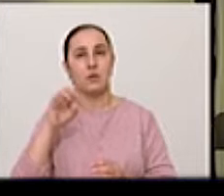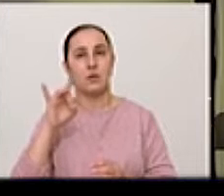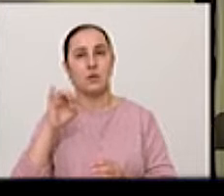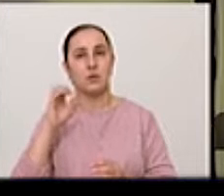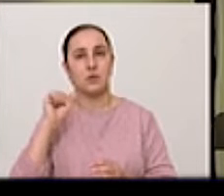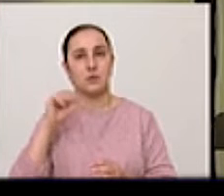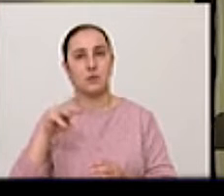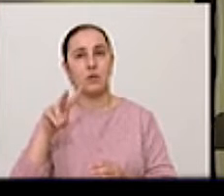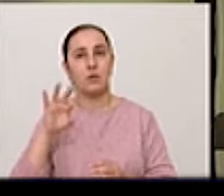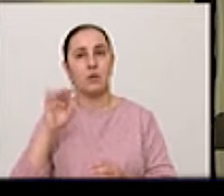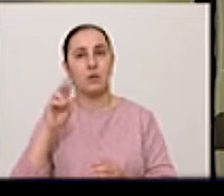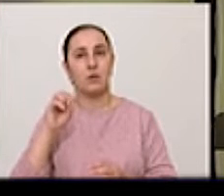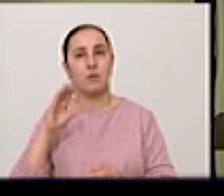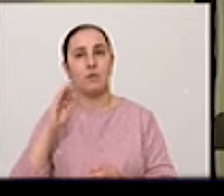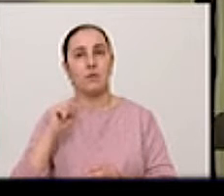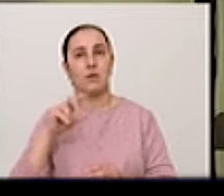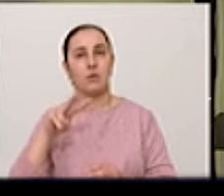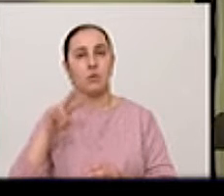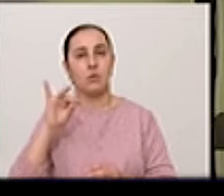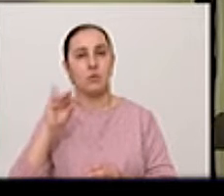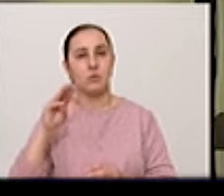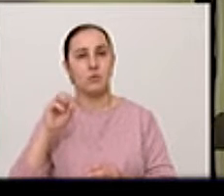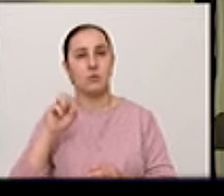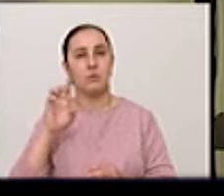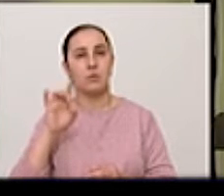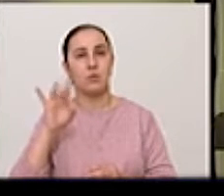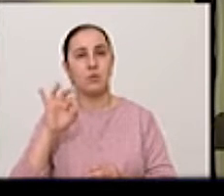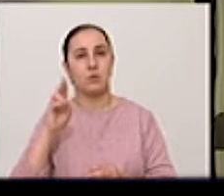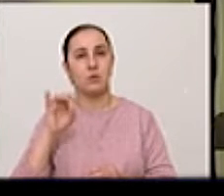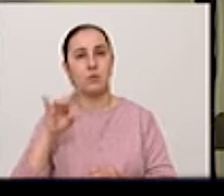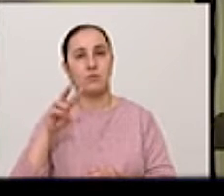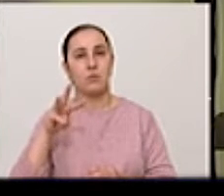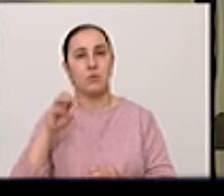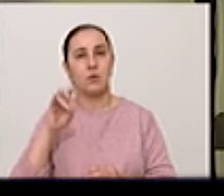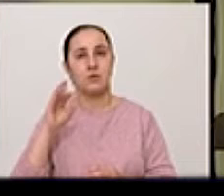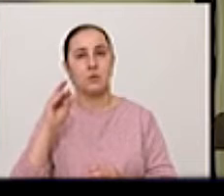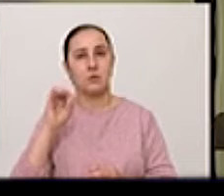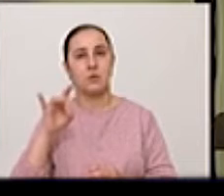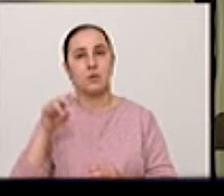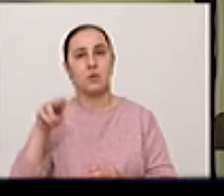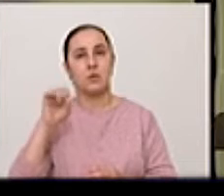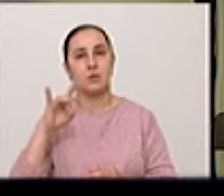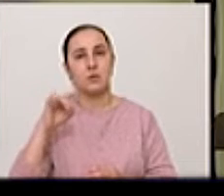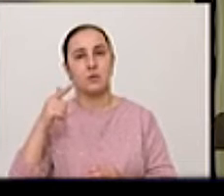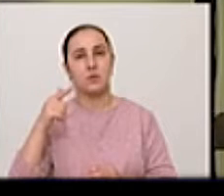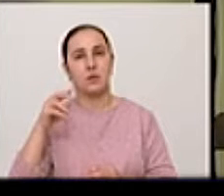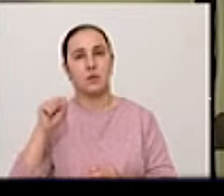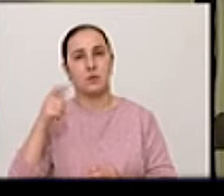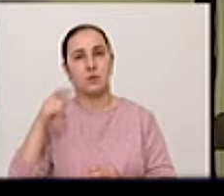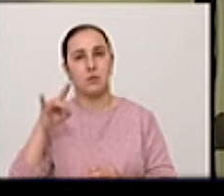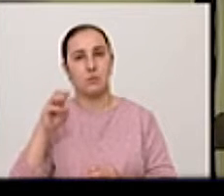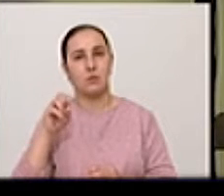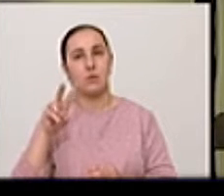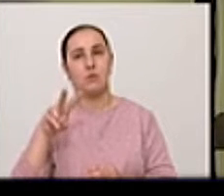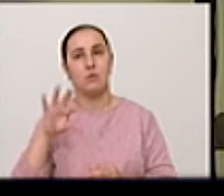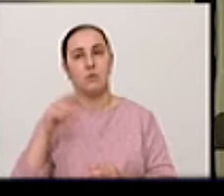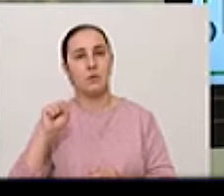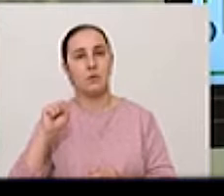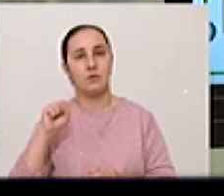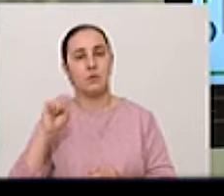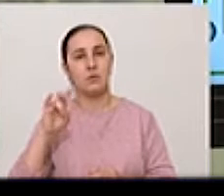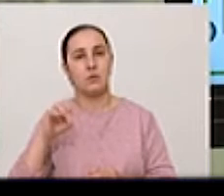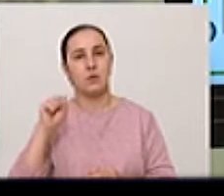lokal, valyuta, broker, menejer, kardiogramma, logistika,